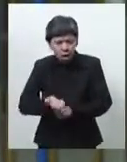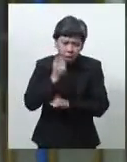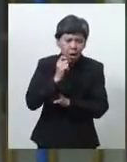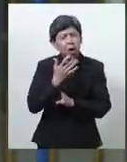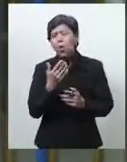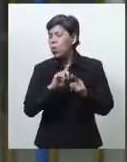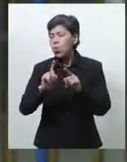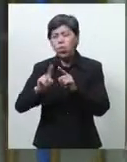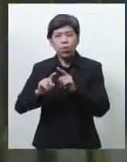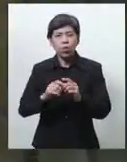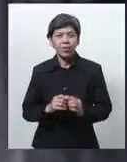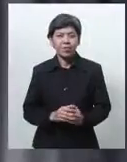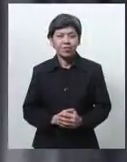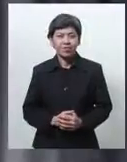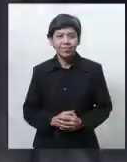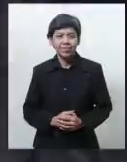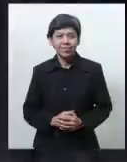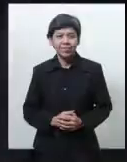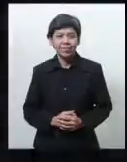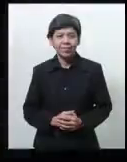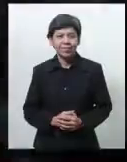ยันเหยื่อครับทุกอย่างเลยครับ